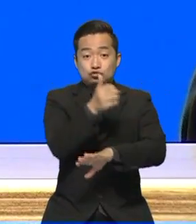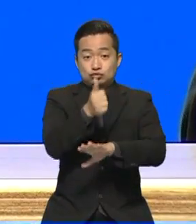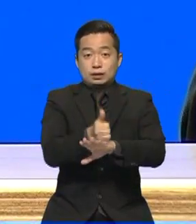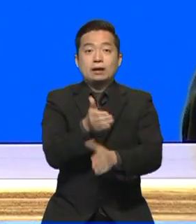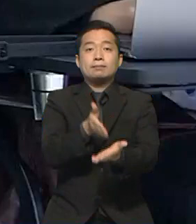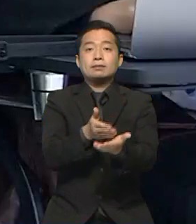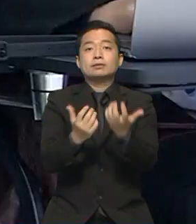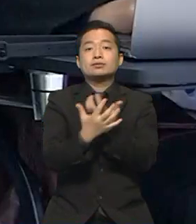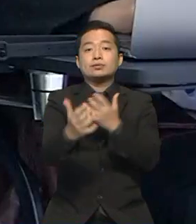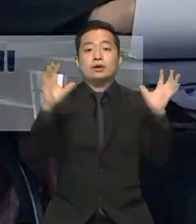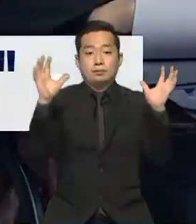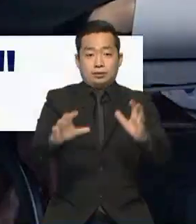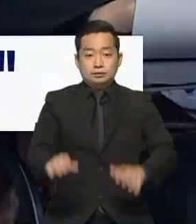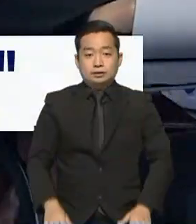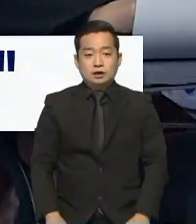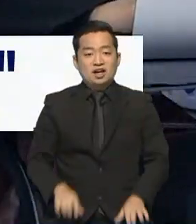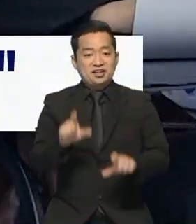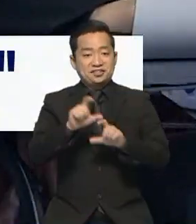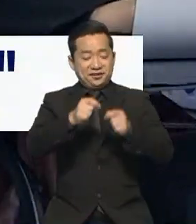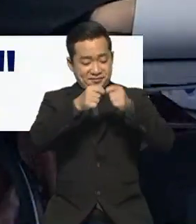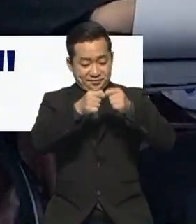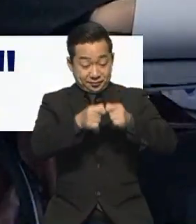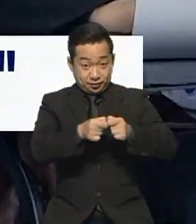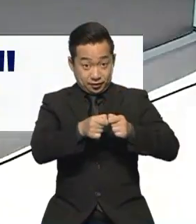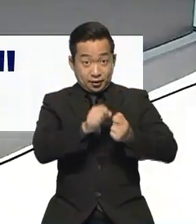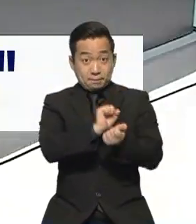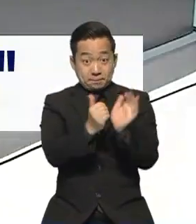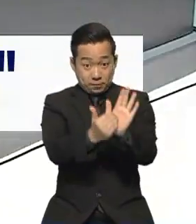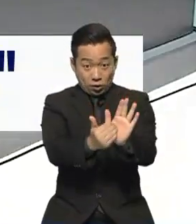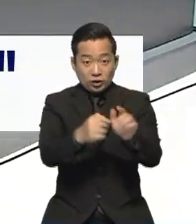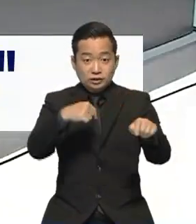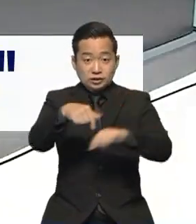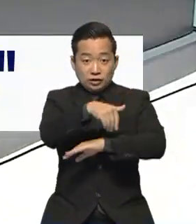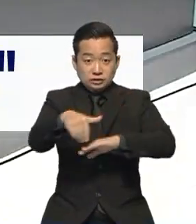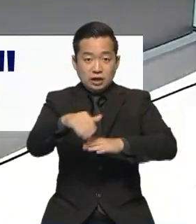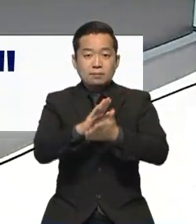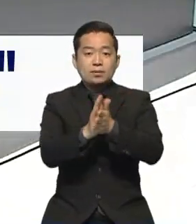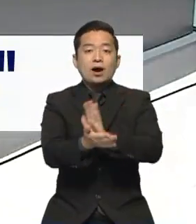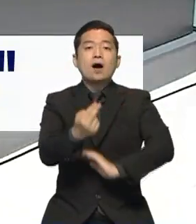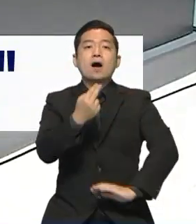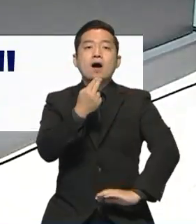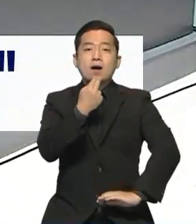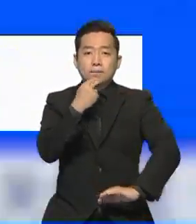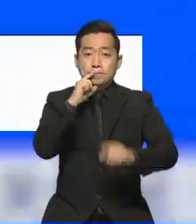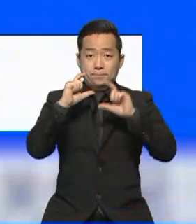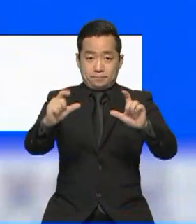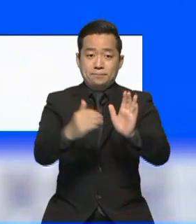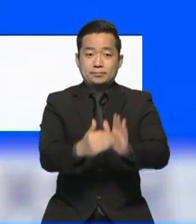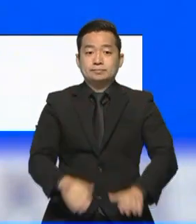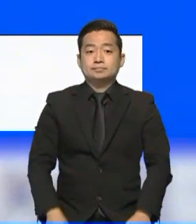자청했습니다. 정밀한 방역을 강조하면서도 정책의 변화는 없을 것임을 분명히 했습니다.